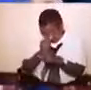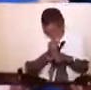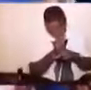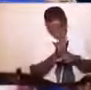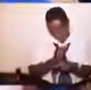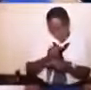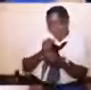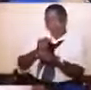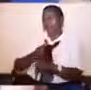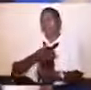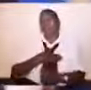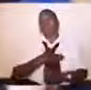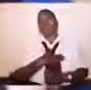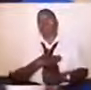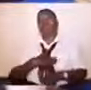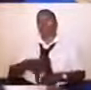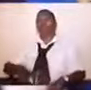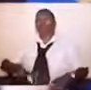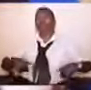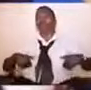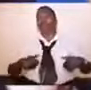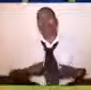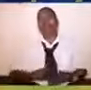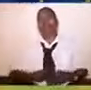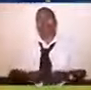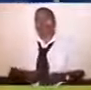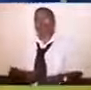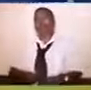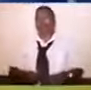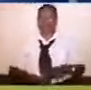mwai katilila umweo